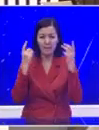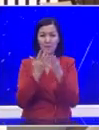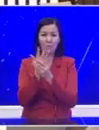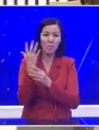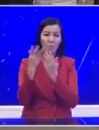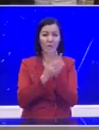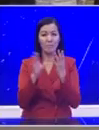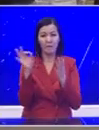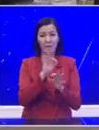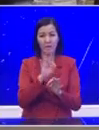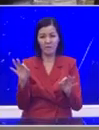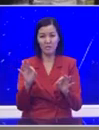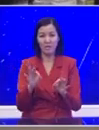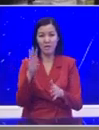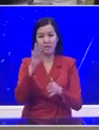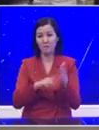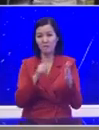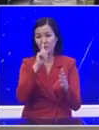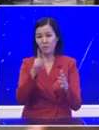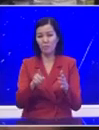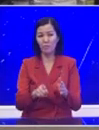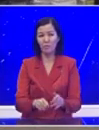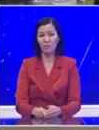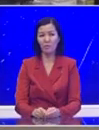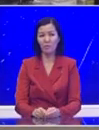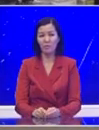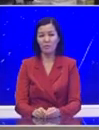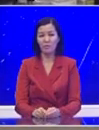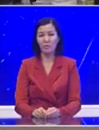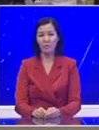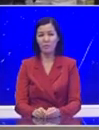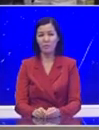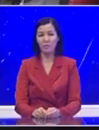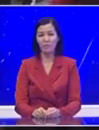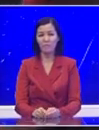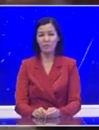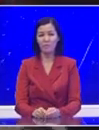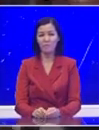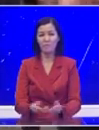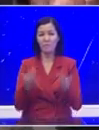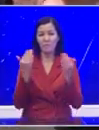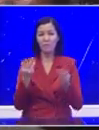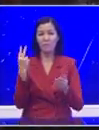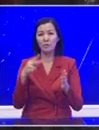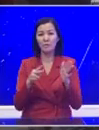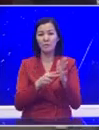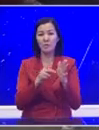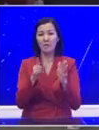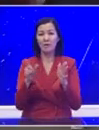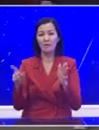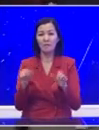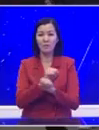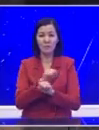Все отлично, спасибо. Штраф жасаймаймыз. Біз тек қана оны шығарып, аластатып жіберіміз керек. Бүгін мені 27 адамды жібермей